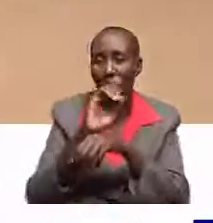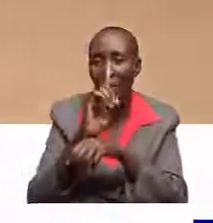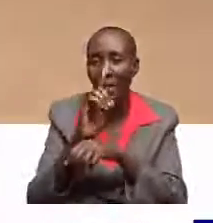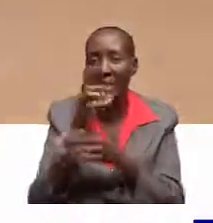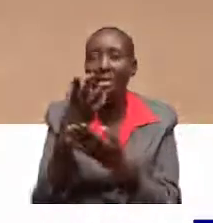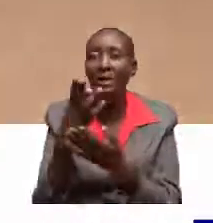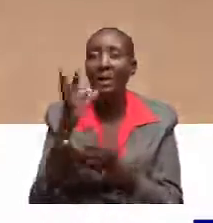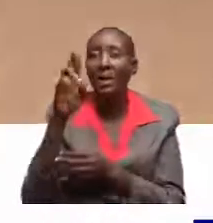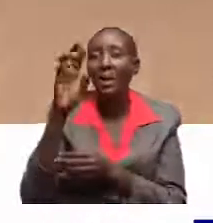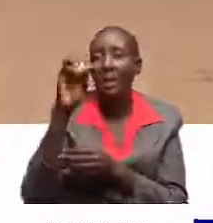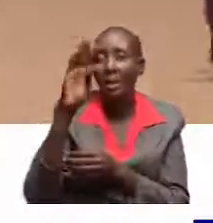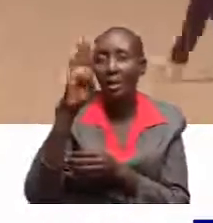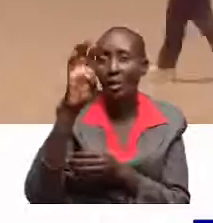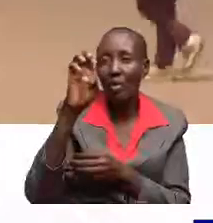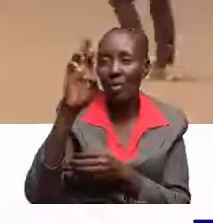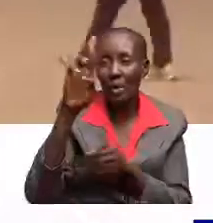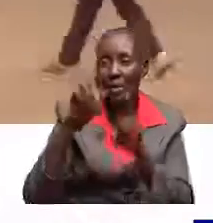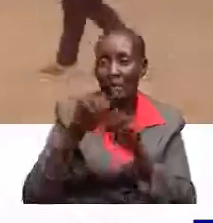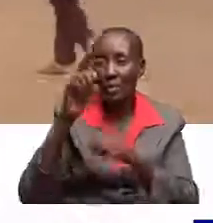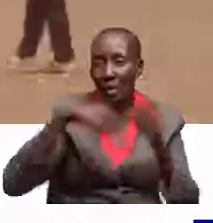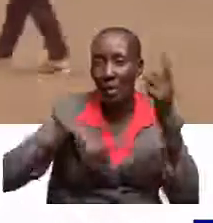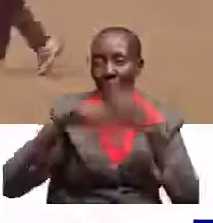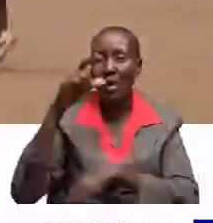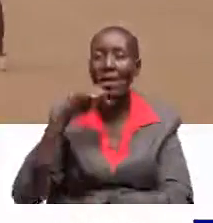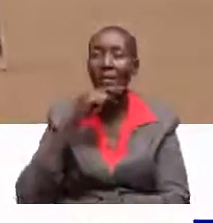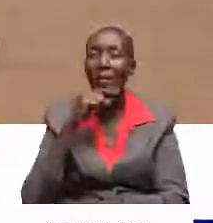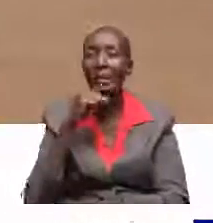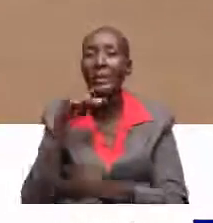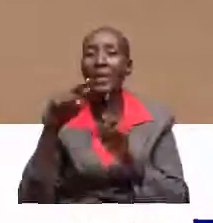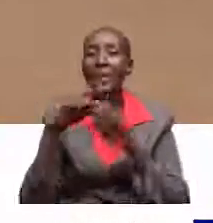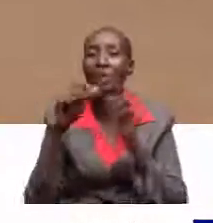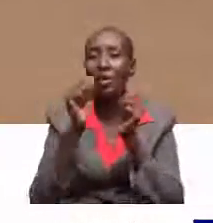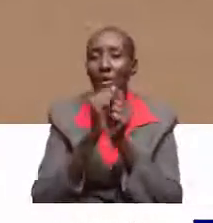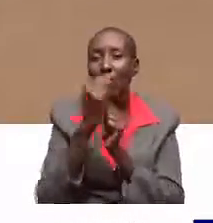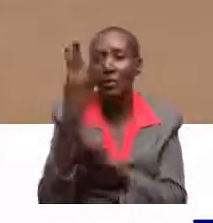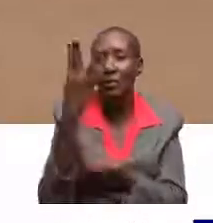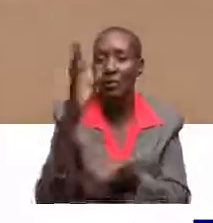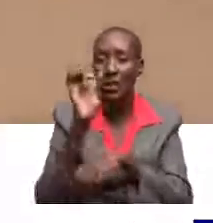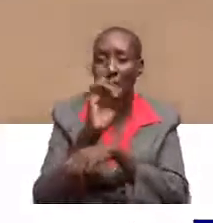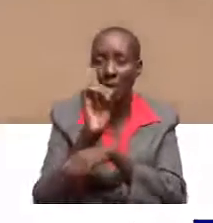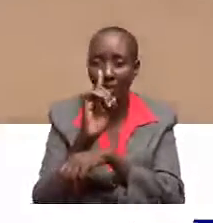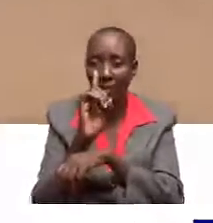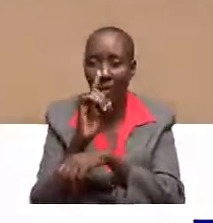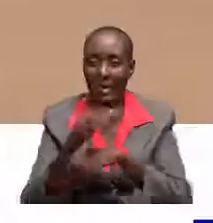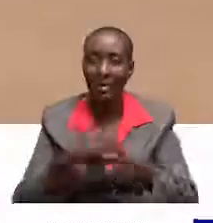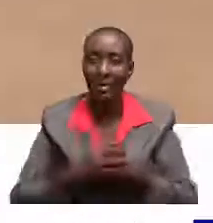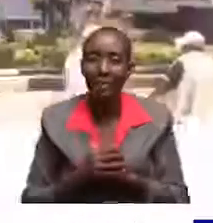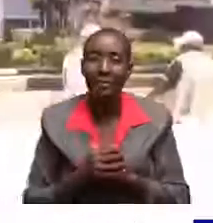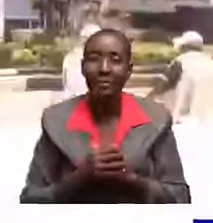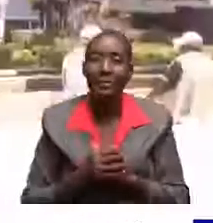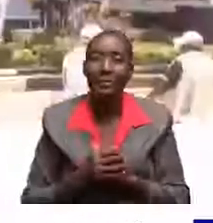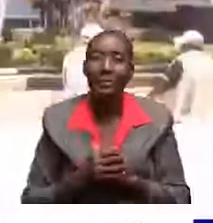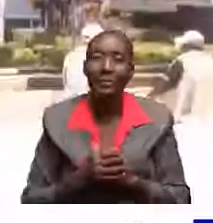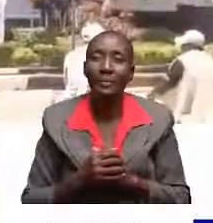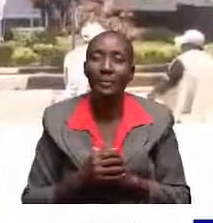Kiprop akishinda kitengo cha wanaume kwa muda wa dakika 14 sekunde 2.3.